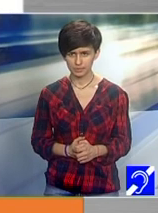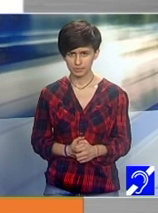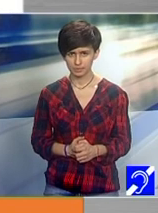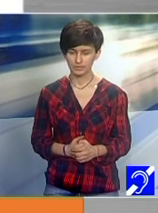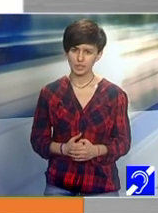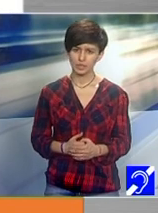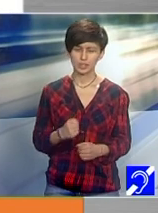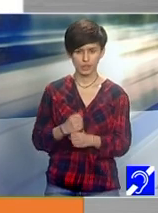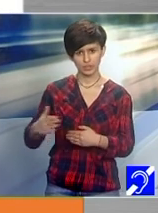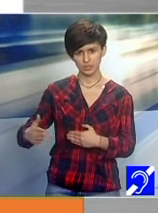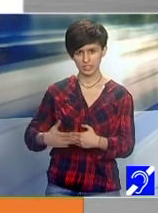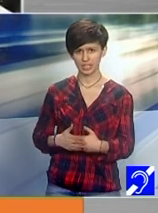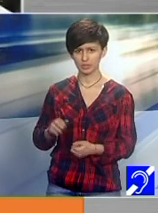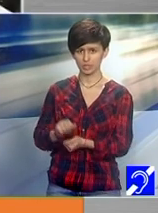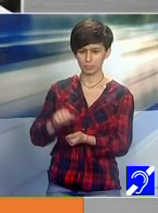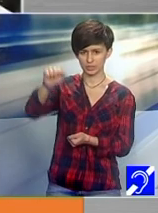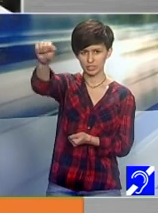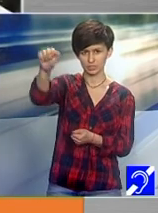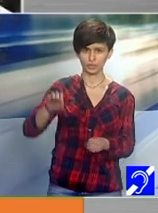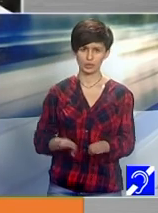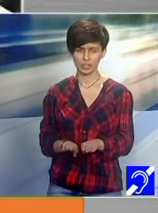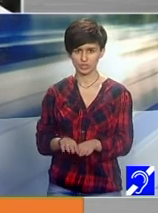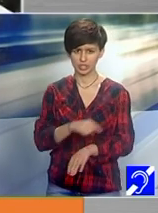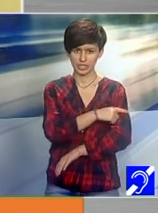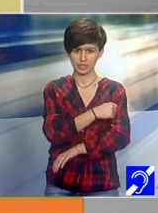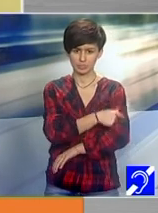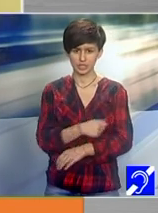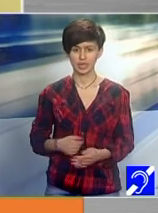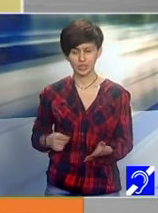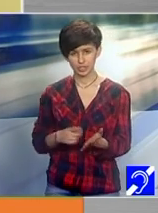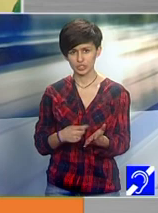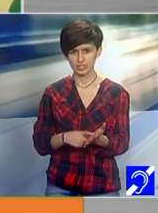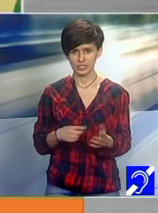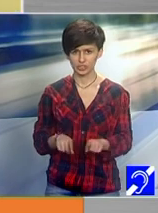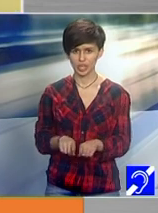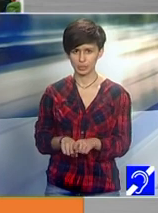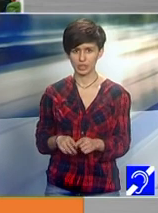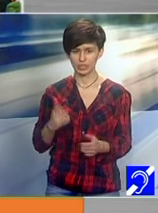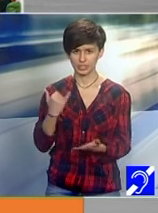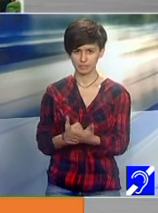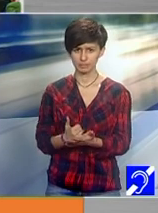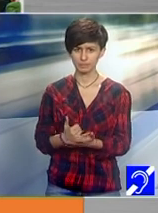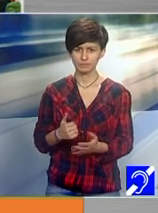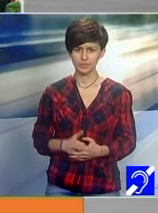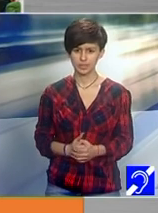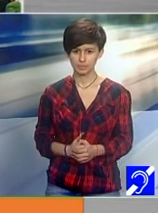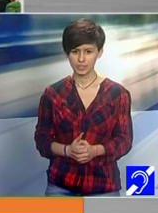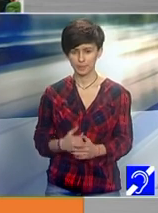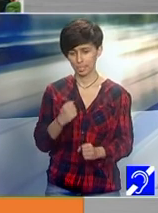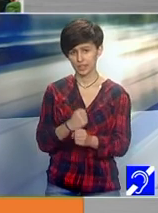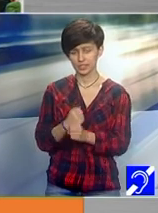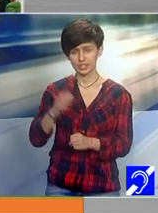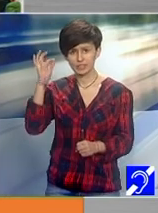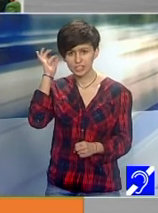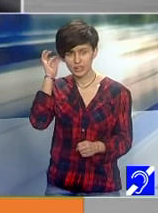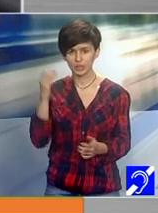alăturăm protestului colegilor noștri din spital și să ne cerem și noi drepturile, dar mai ales să ne facem auziți, pentru